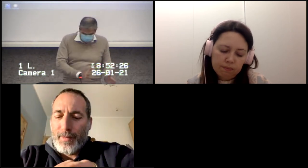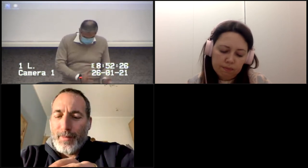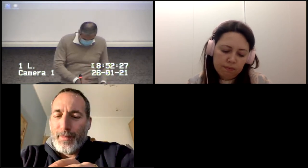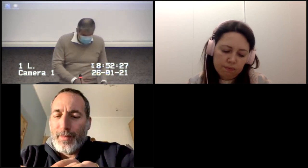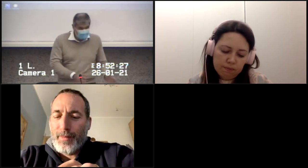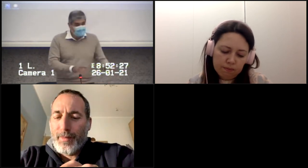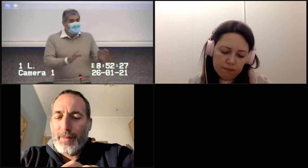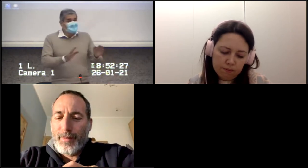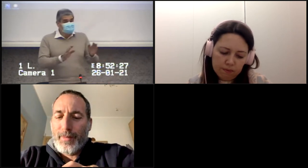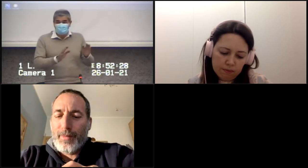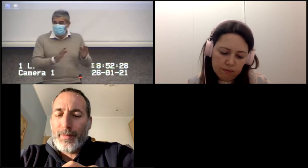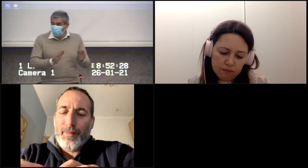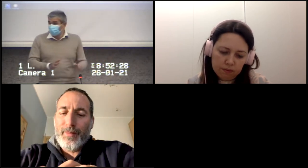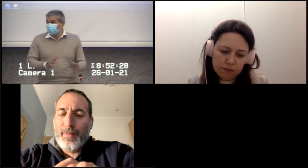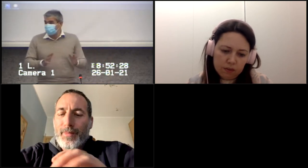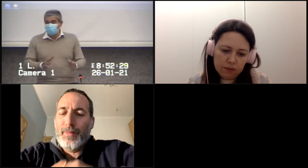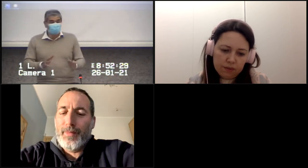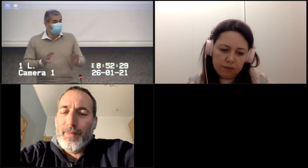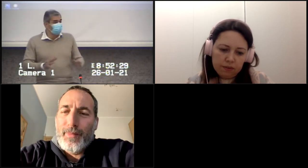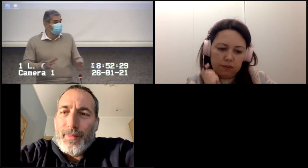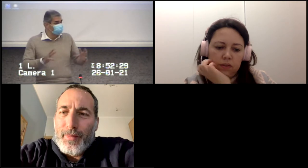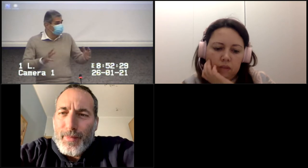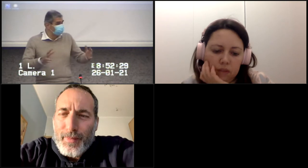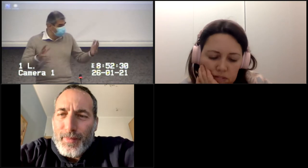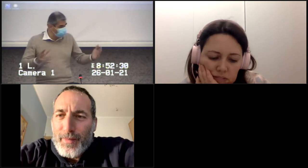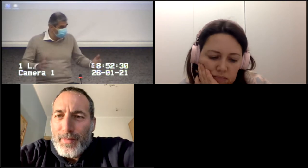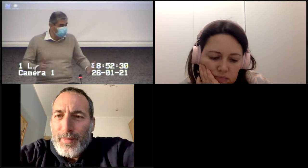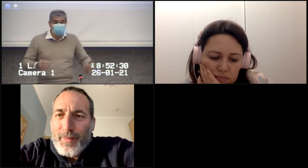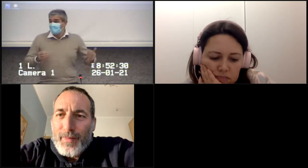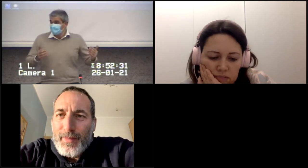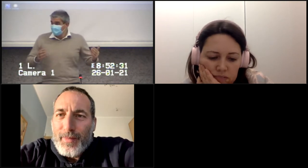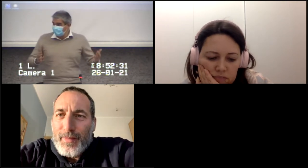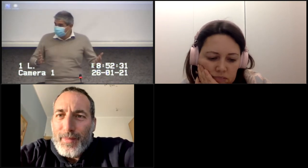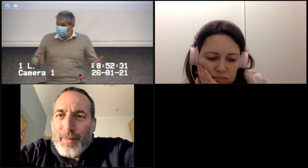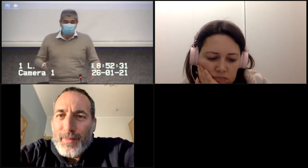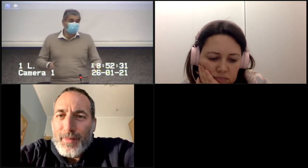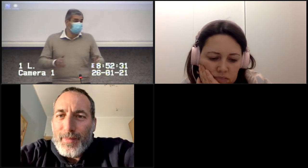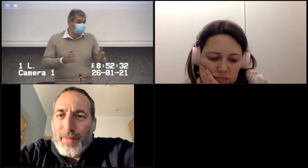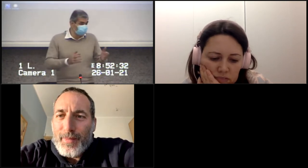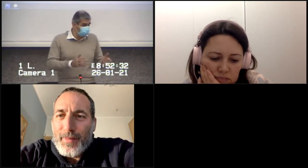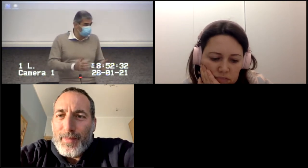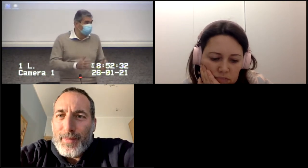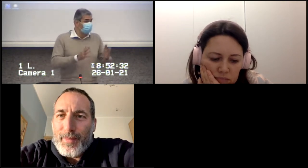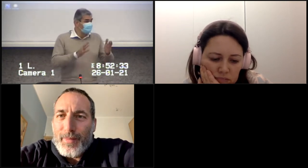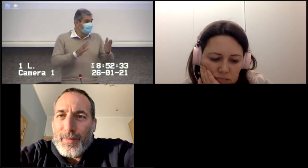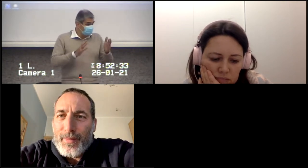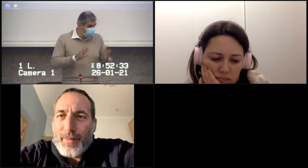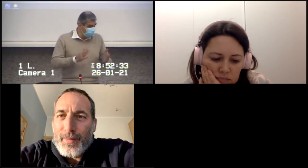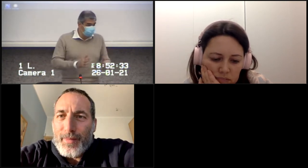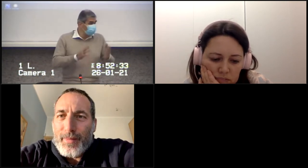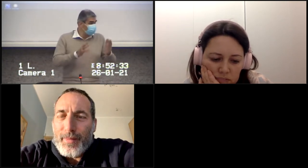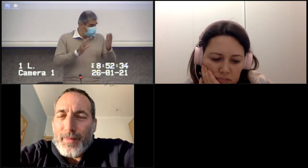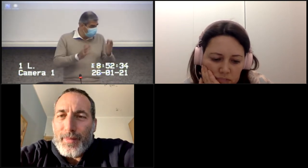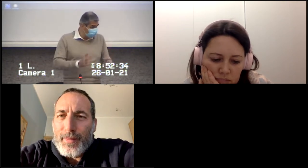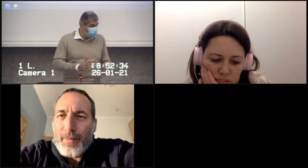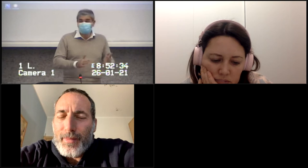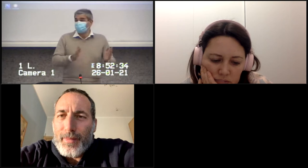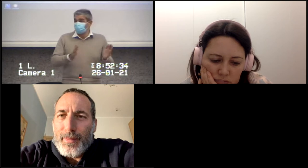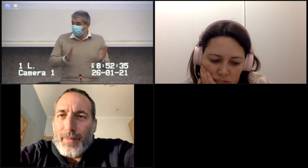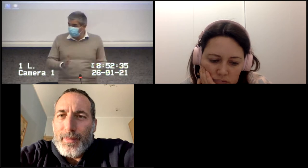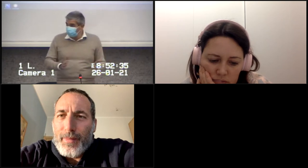di governo, siccome siamo un'entità territoriale vasta con una struttura amministrativa,